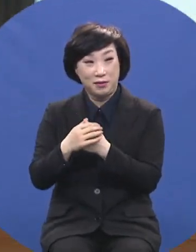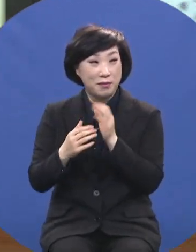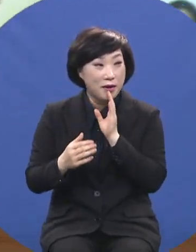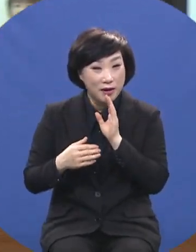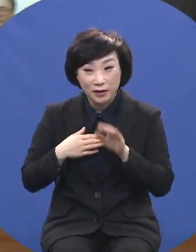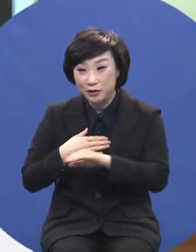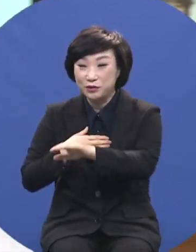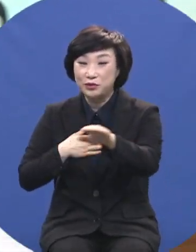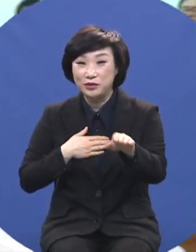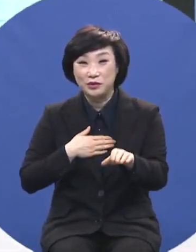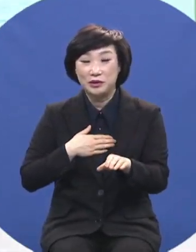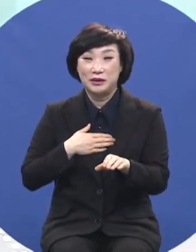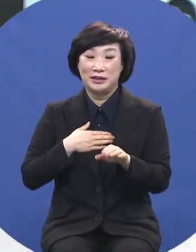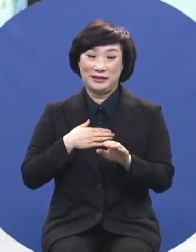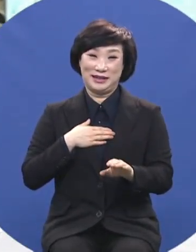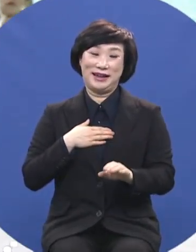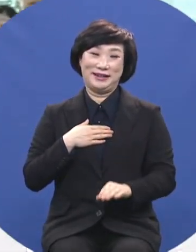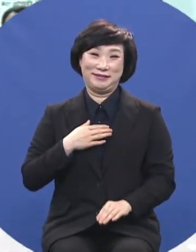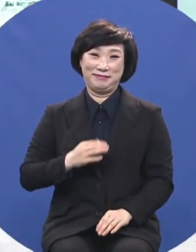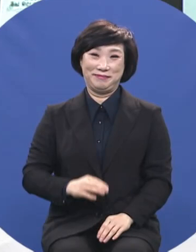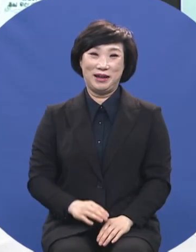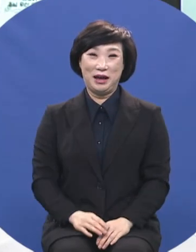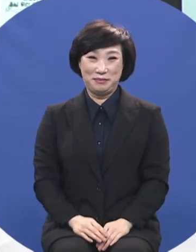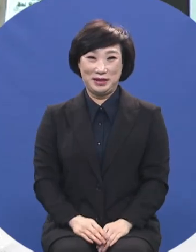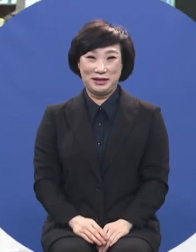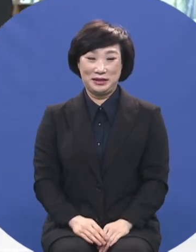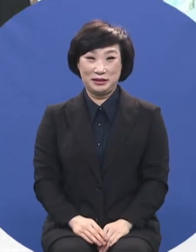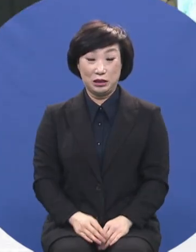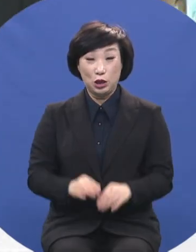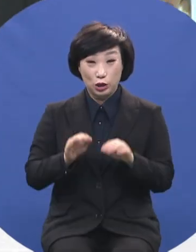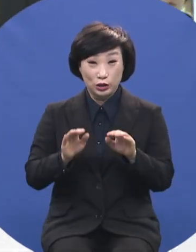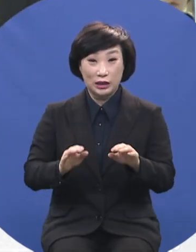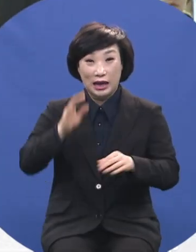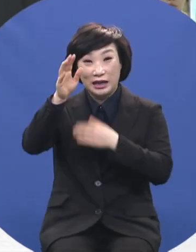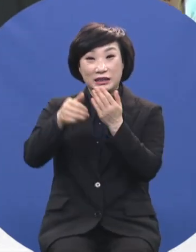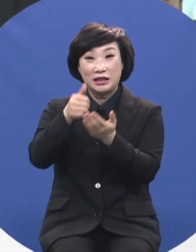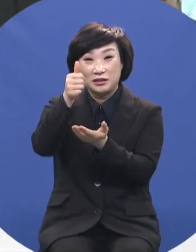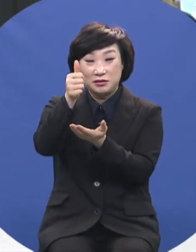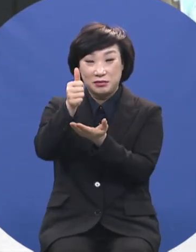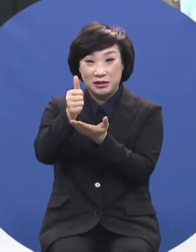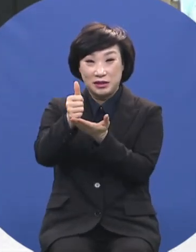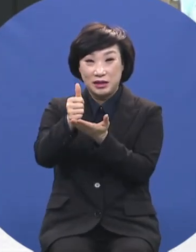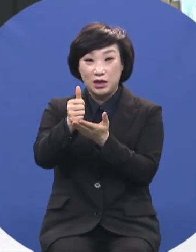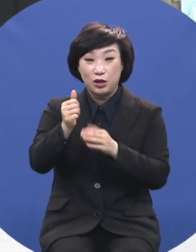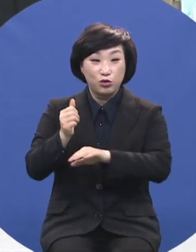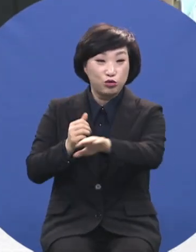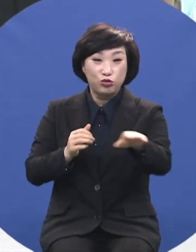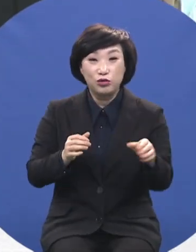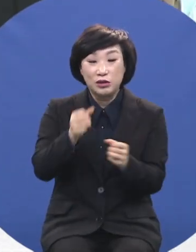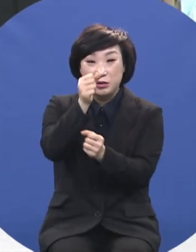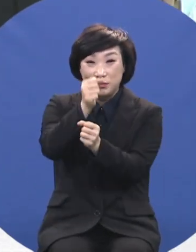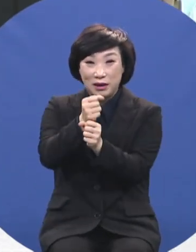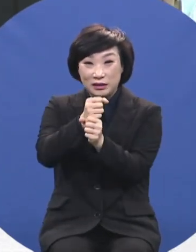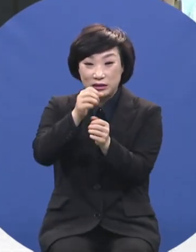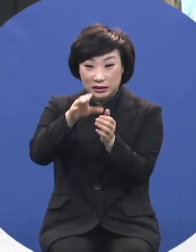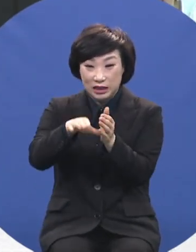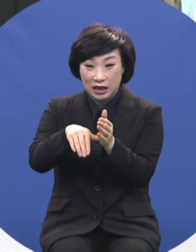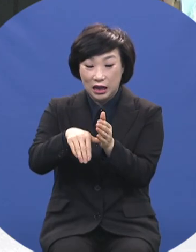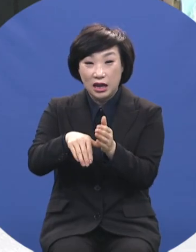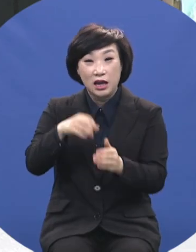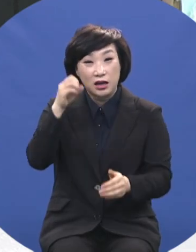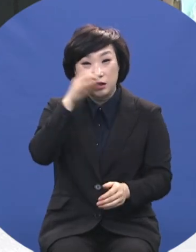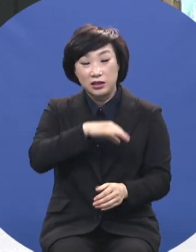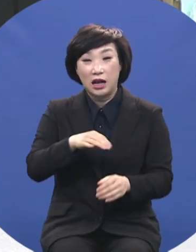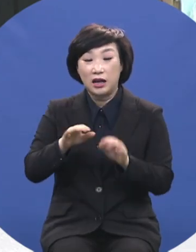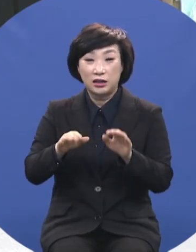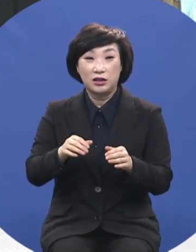직분을 맡은 사람들입니다. 그런데 하나님이 우리를 지으실 때 그냥